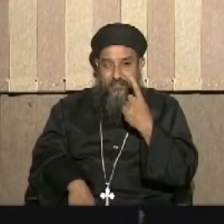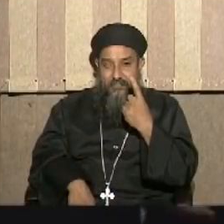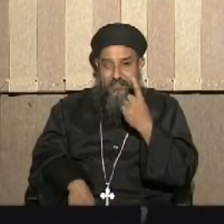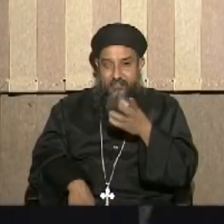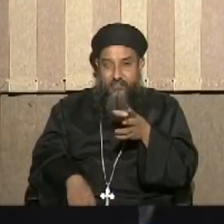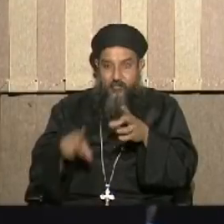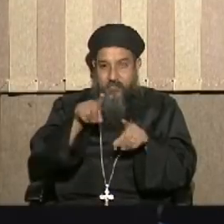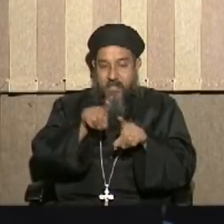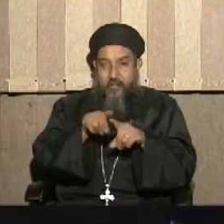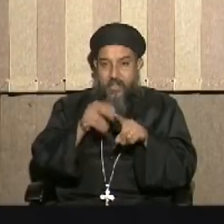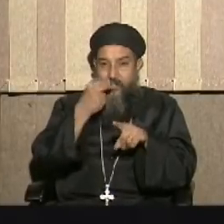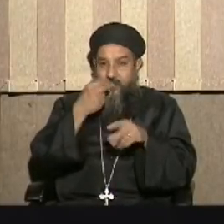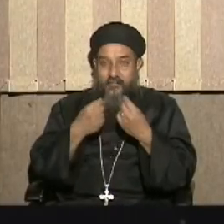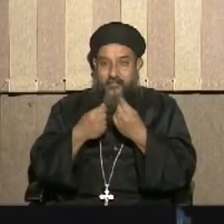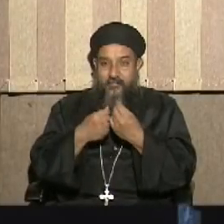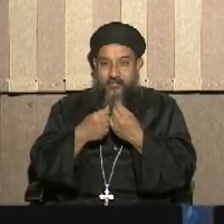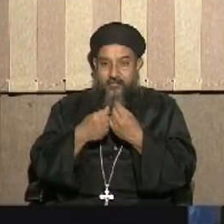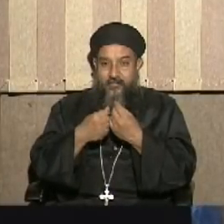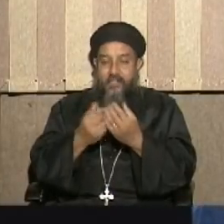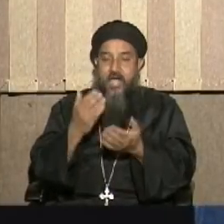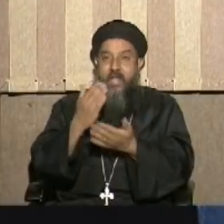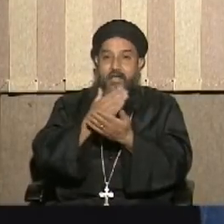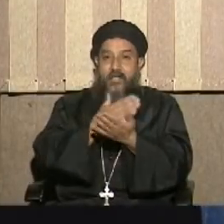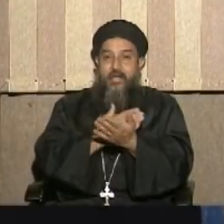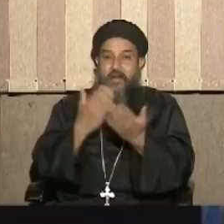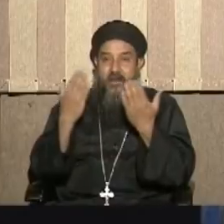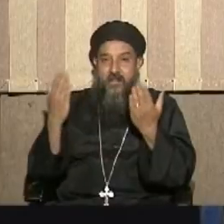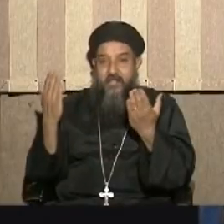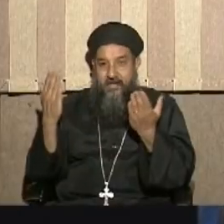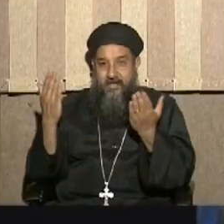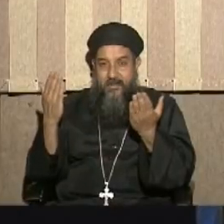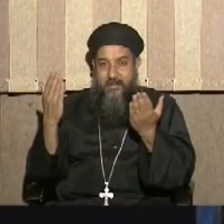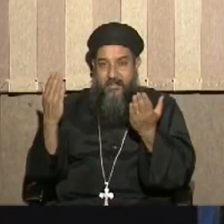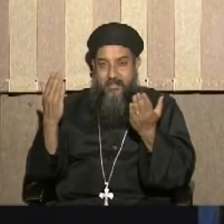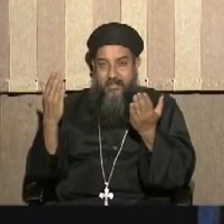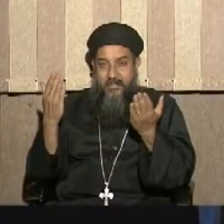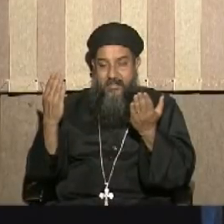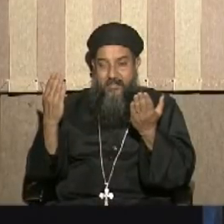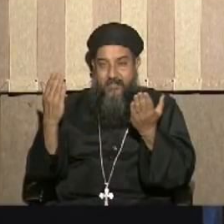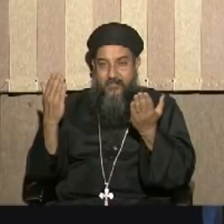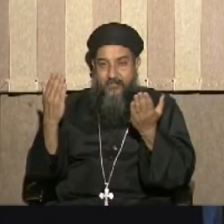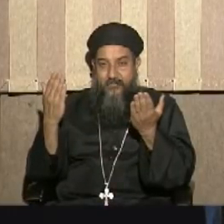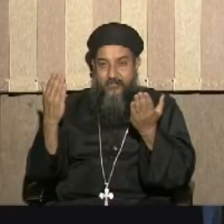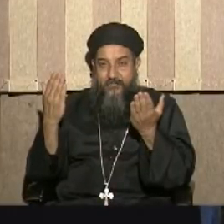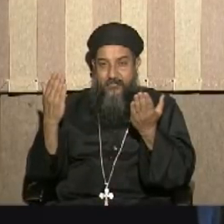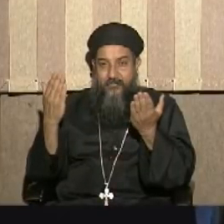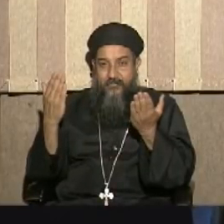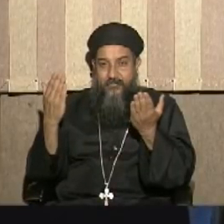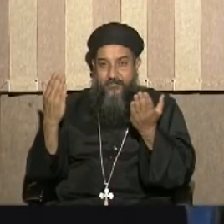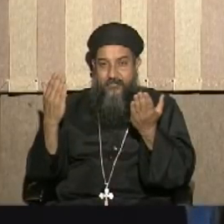هلا يا اولاد لازم قبل الاكل نصلي.